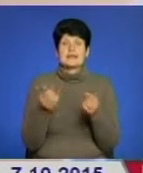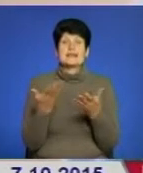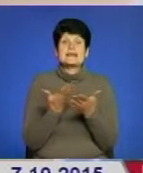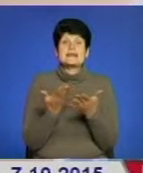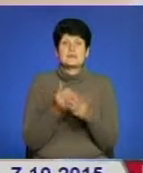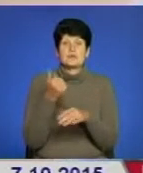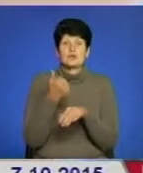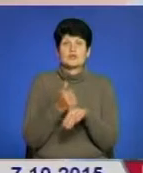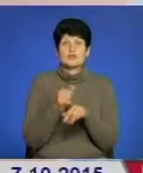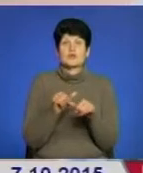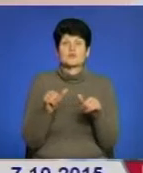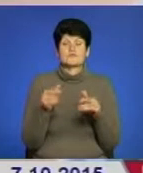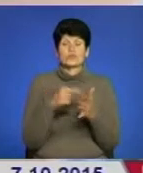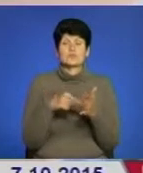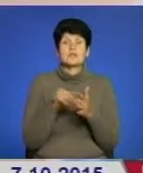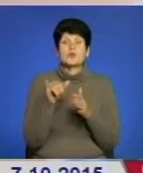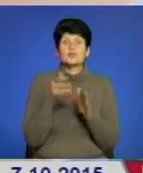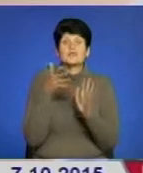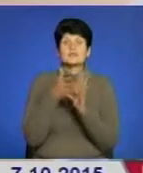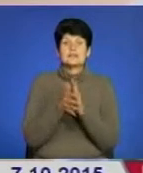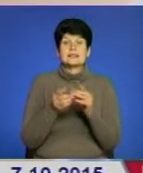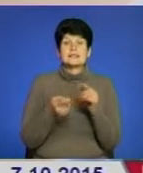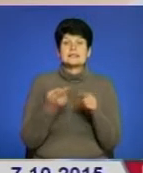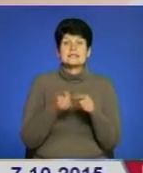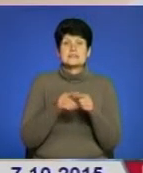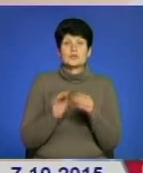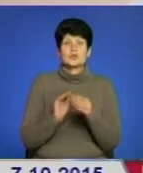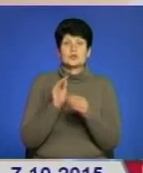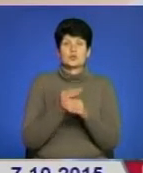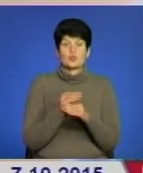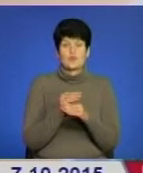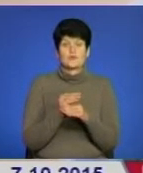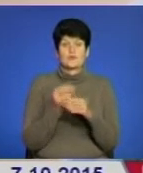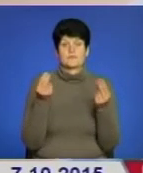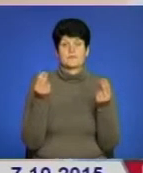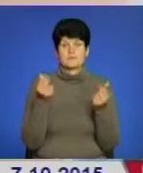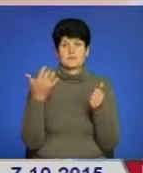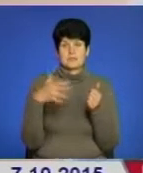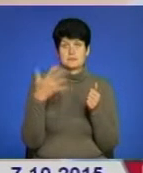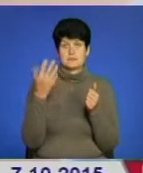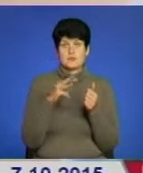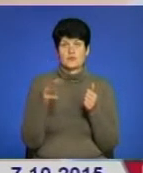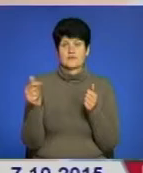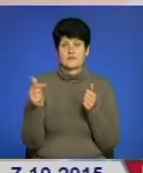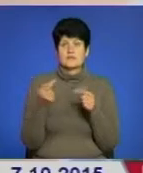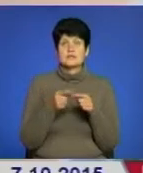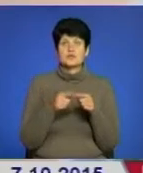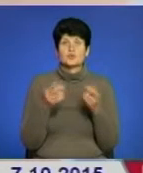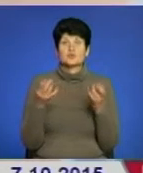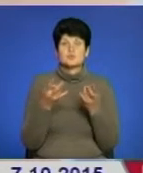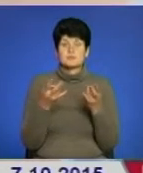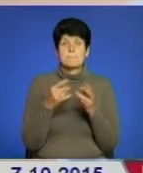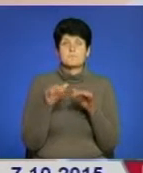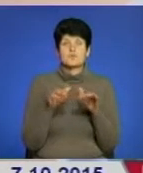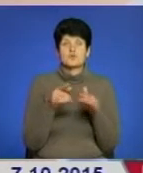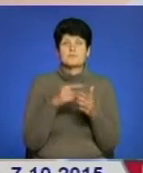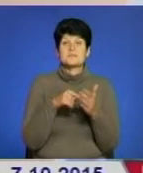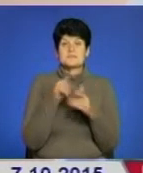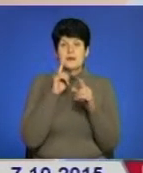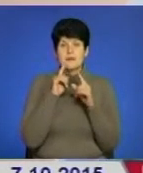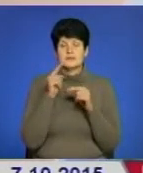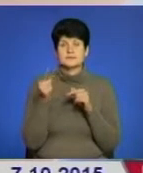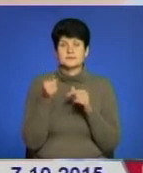розвитку міста, куди витратити ці додаткові бонусні 55 мільйонів гривень. А що для цього потрібно? Для цього потрібна процедура, щоб міська рада